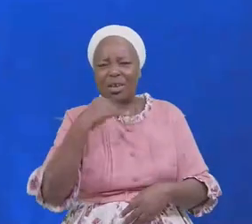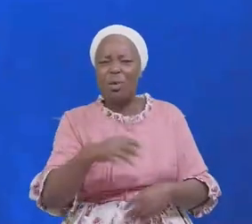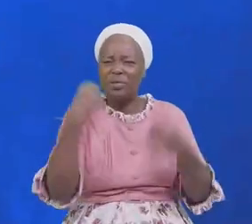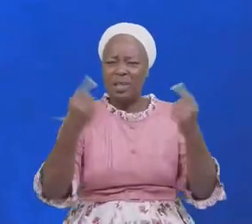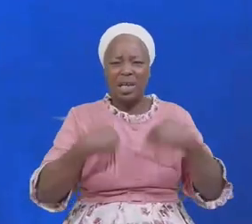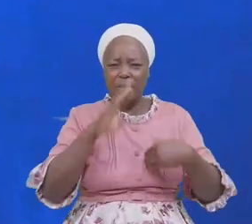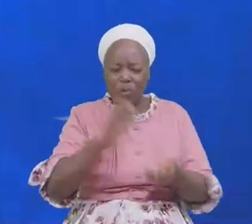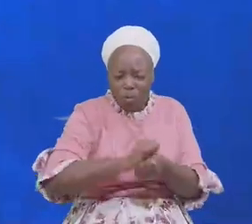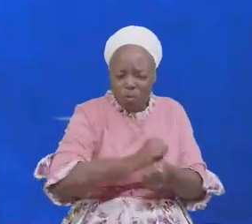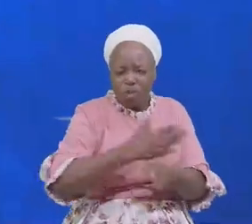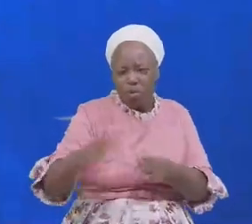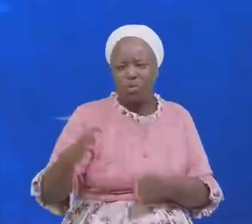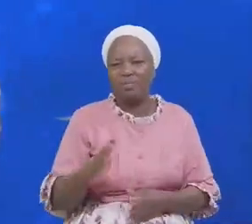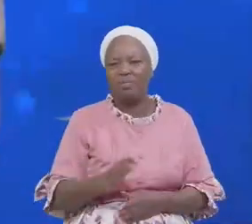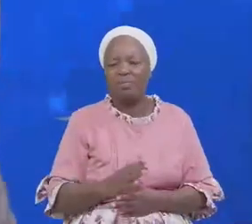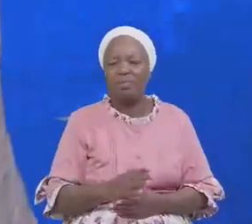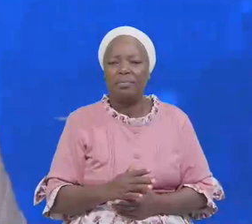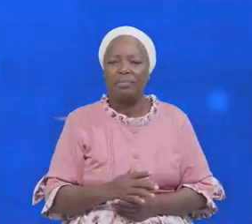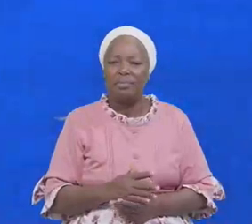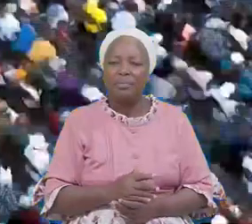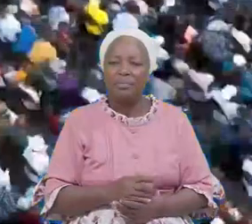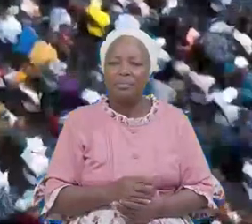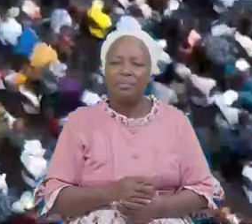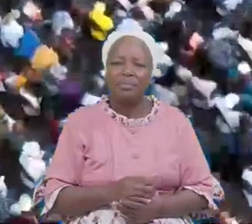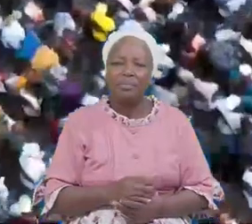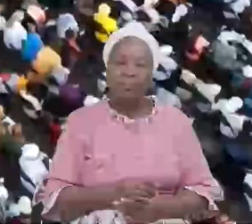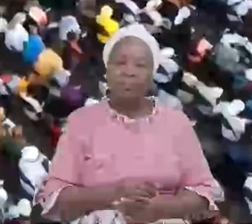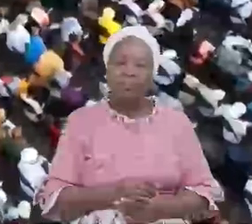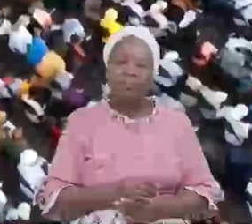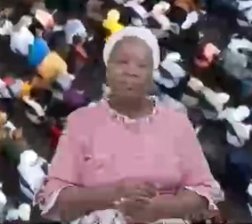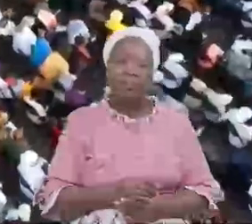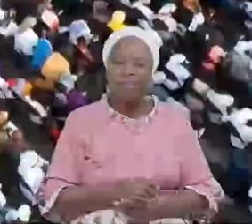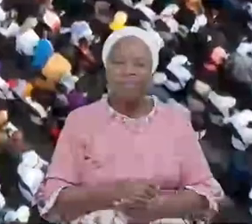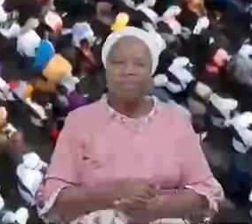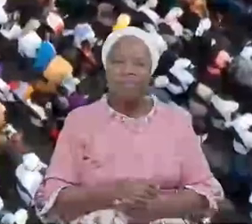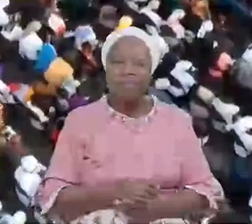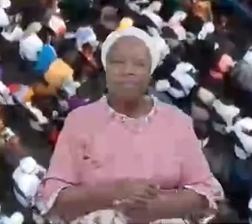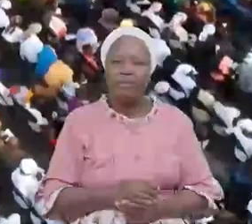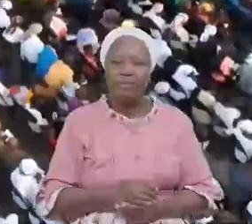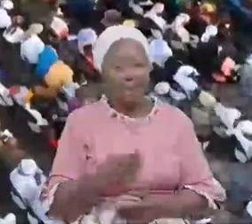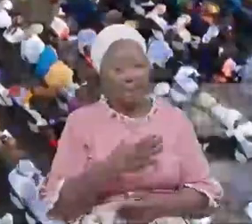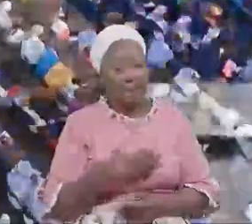Ils disent qu'ils croient, ils disent qu'ils sont sauvés, mais ils ne croient pas que les taches du péché ont été enlevées, ont été lavées.